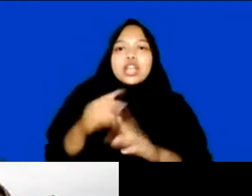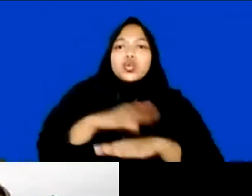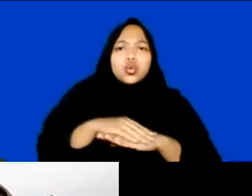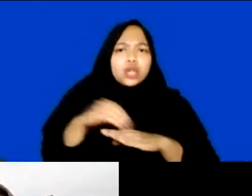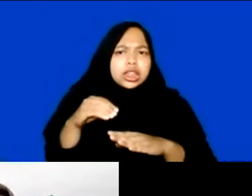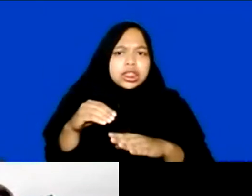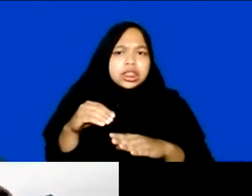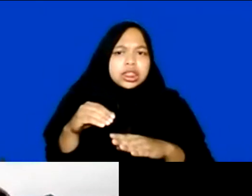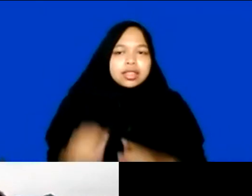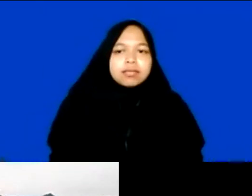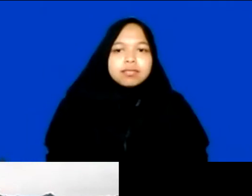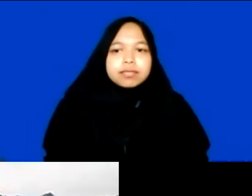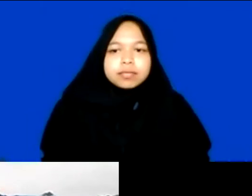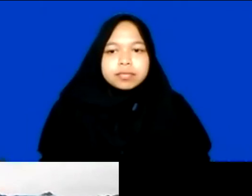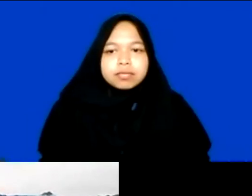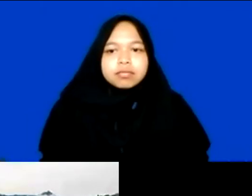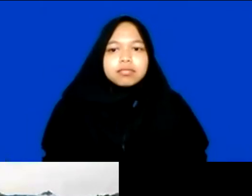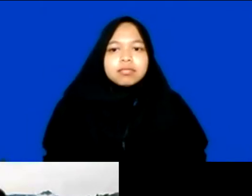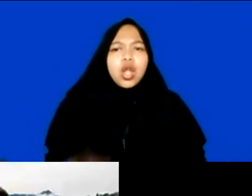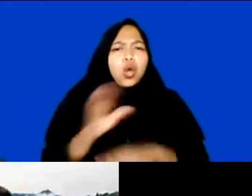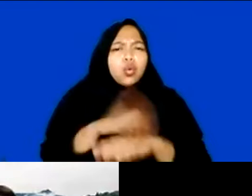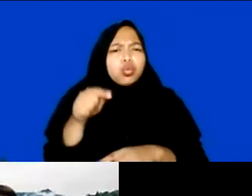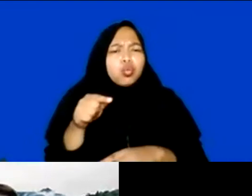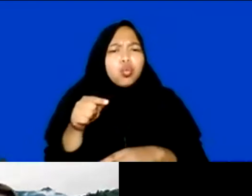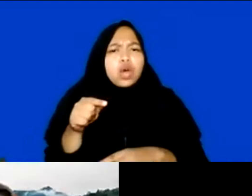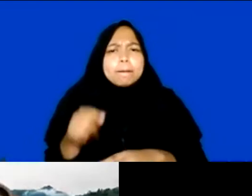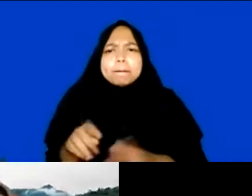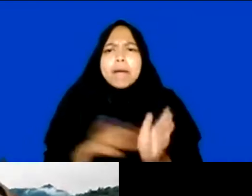kan pada dasarnya bahannya cukup mahal begitu Mas Kire.